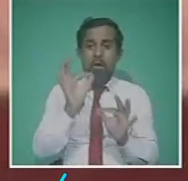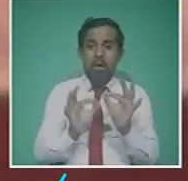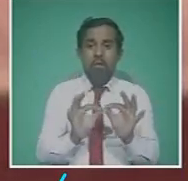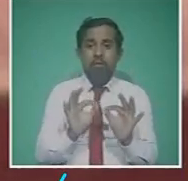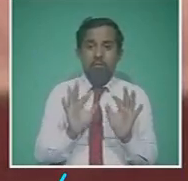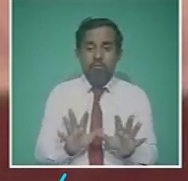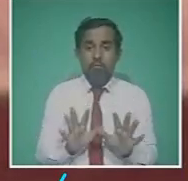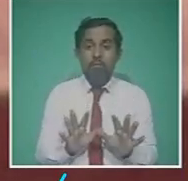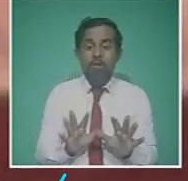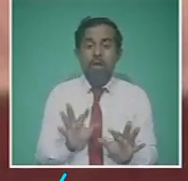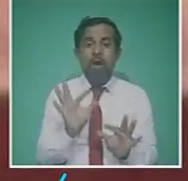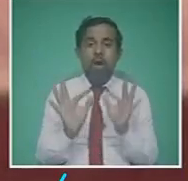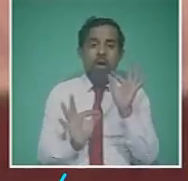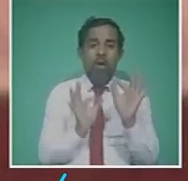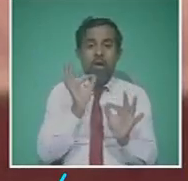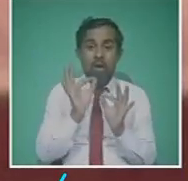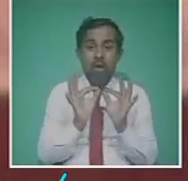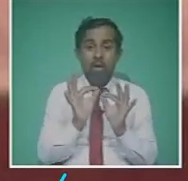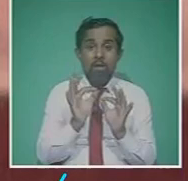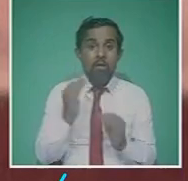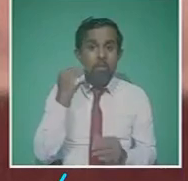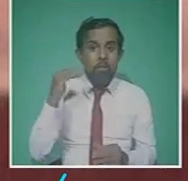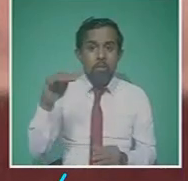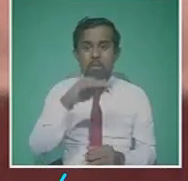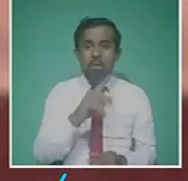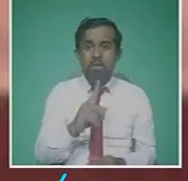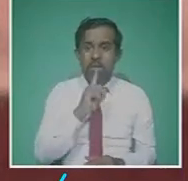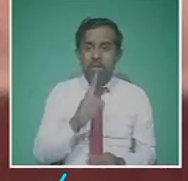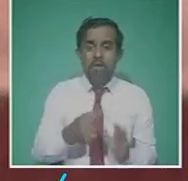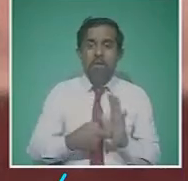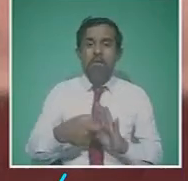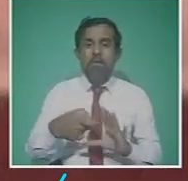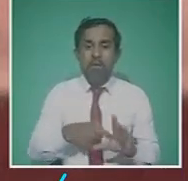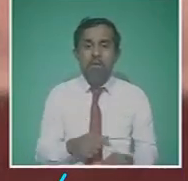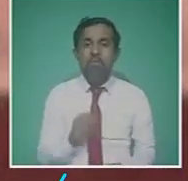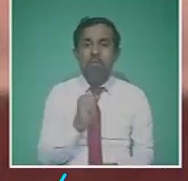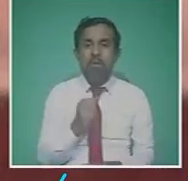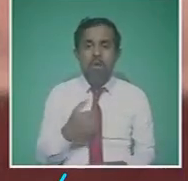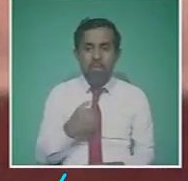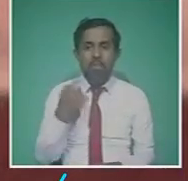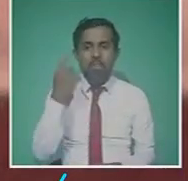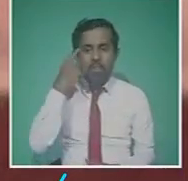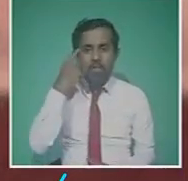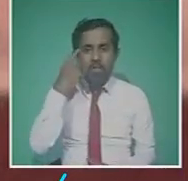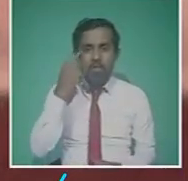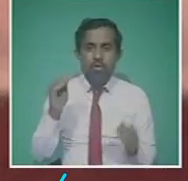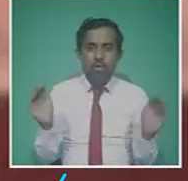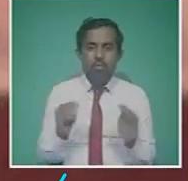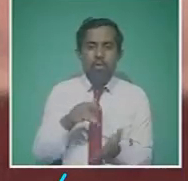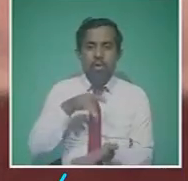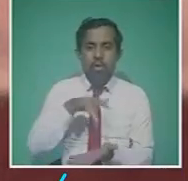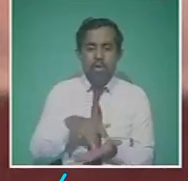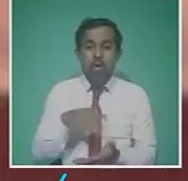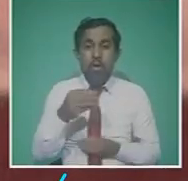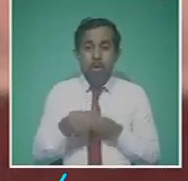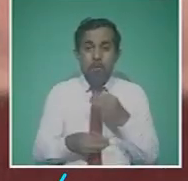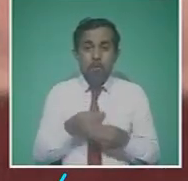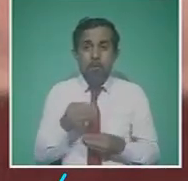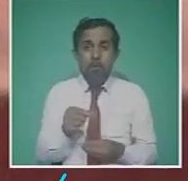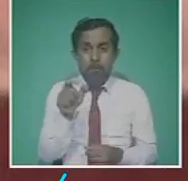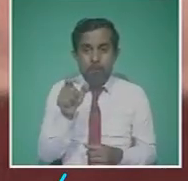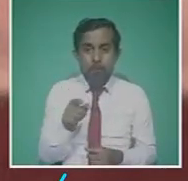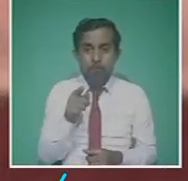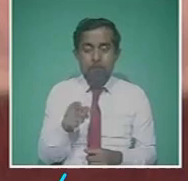කරනවා. ඒ කතා කරලා ජනතාවට කියන්න උත්සාහ කරනවා යම් කිසි දෙයක්. අපි දන්නවා. සුළුහා මධ්‍ය පරිමාණ